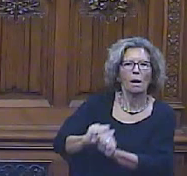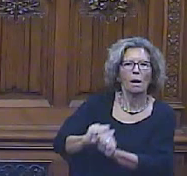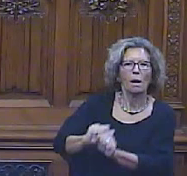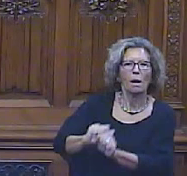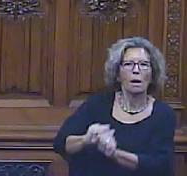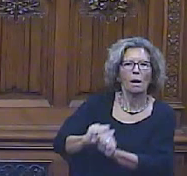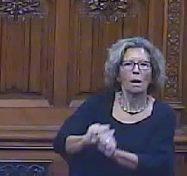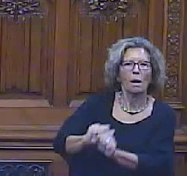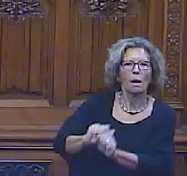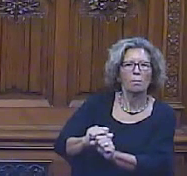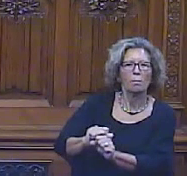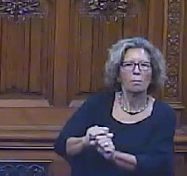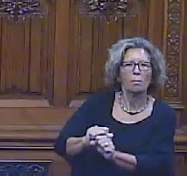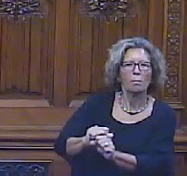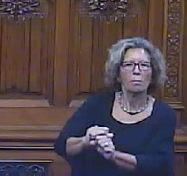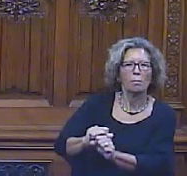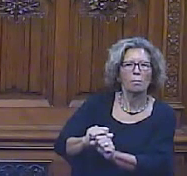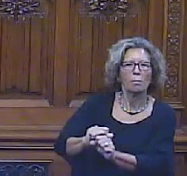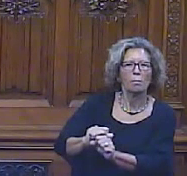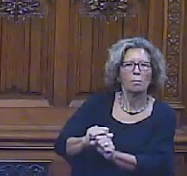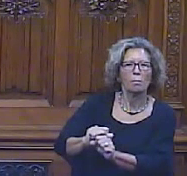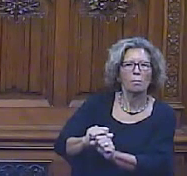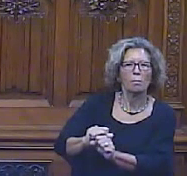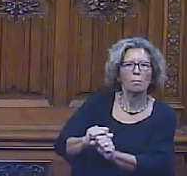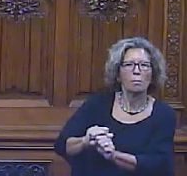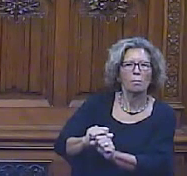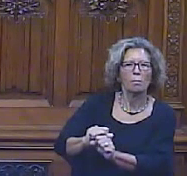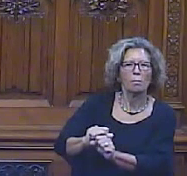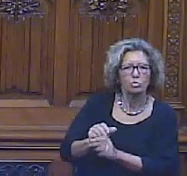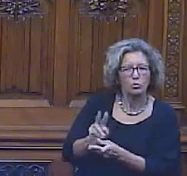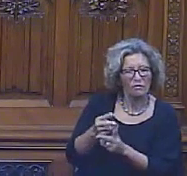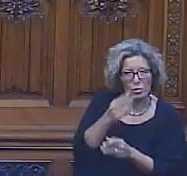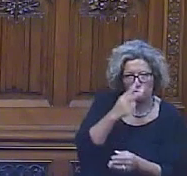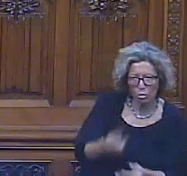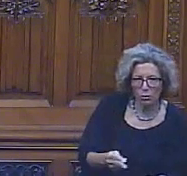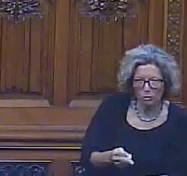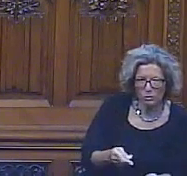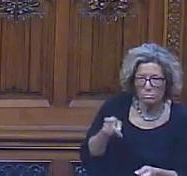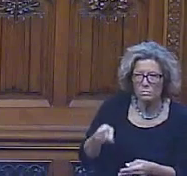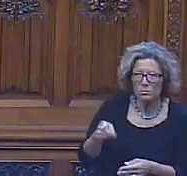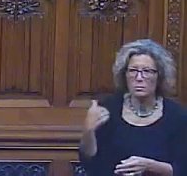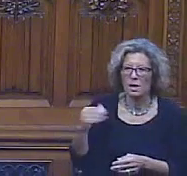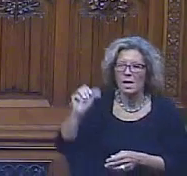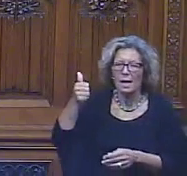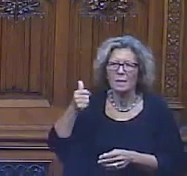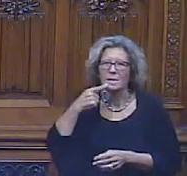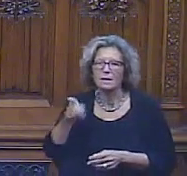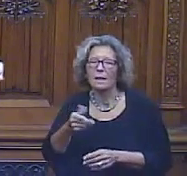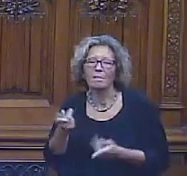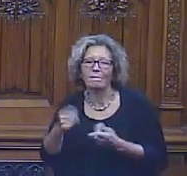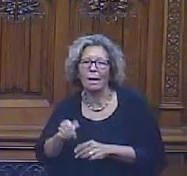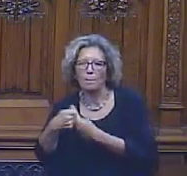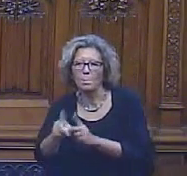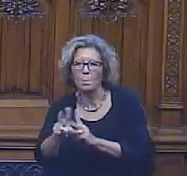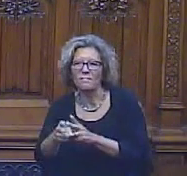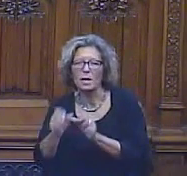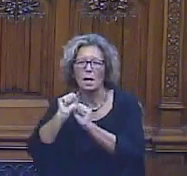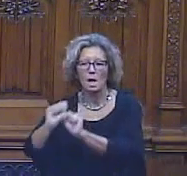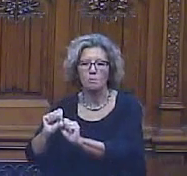und wer sich nicht aufführt oder wer Strafe, den schieben wir ab. Unsere Abschiebungen ausschaut, das sind Sie die Ersten, die Tipps geben, wie man eine